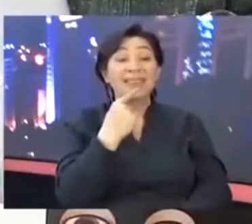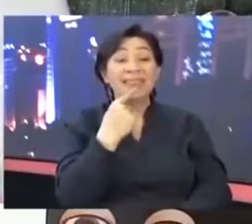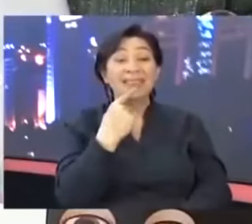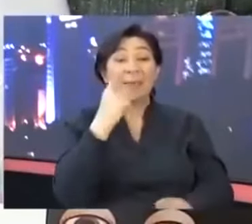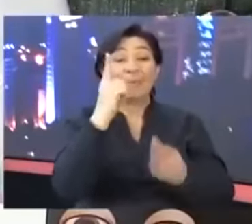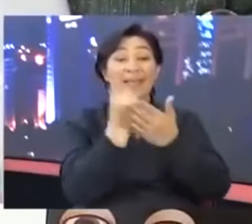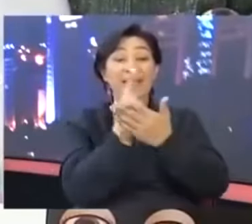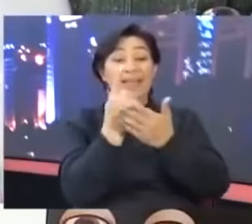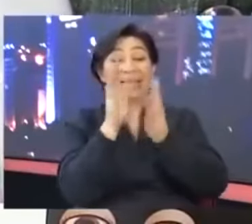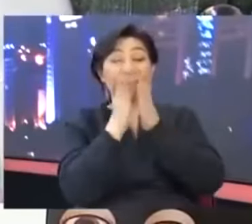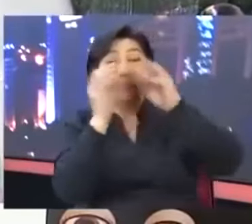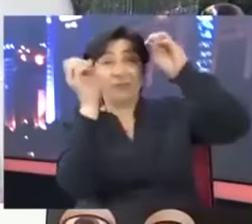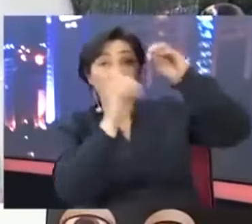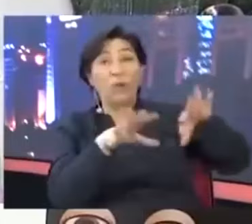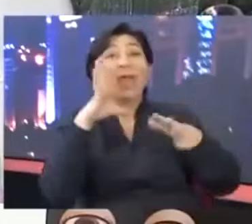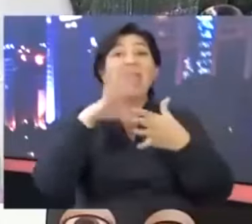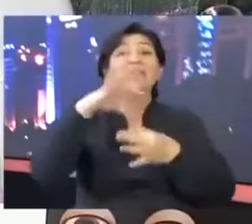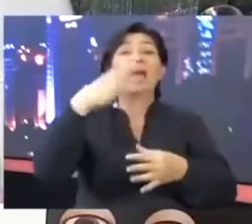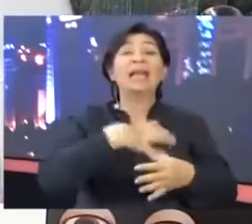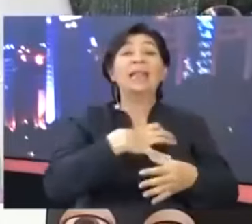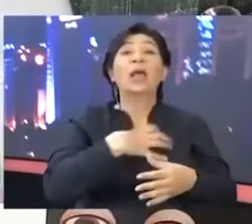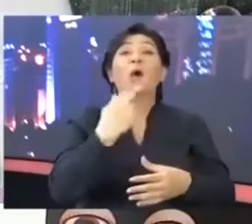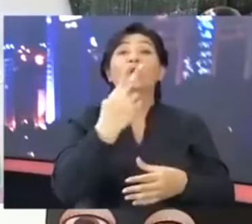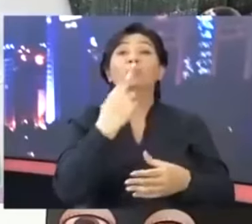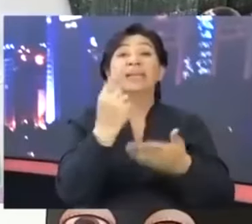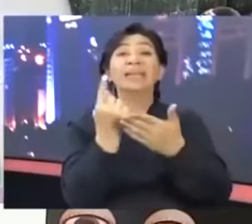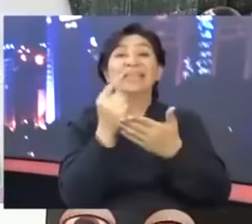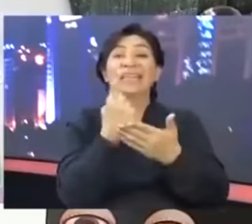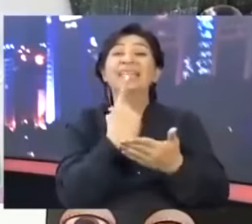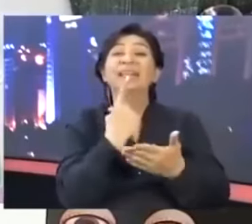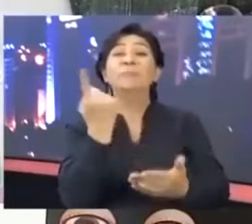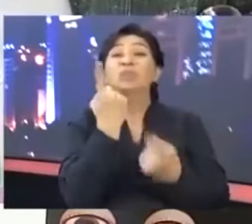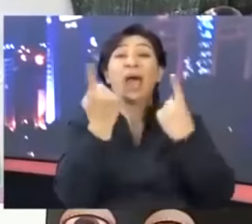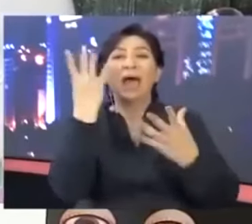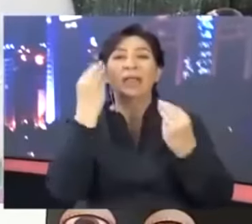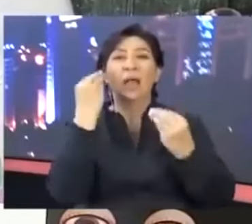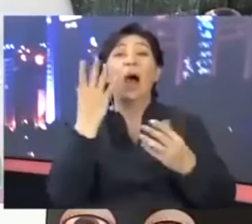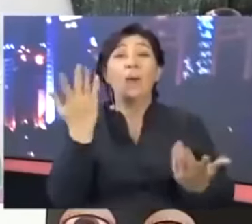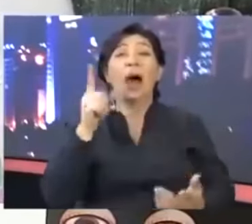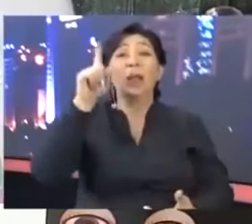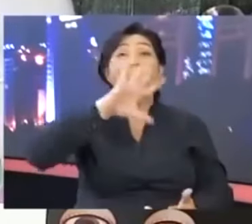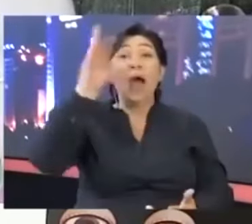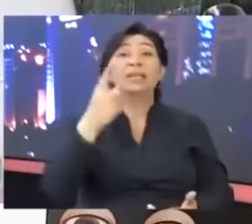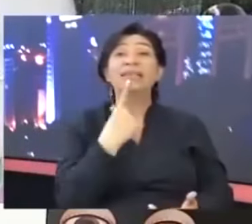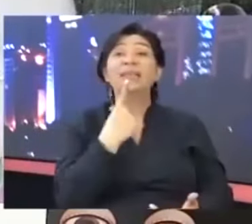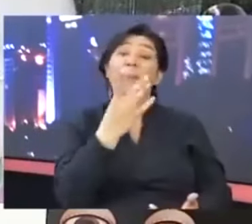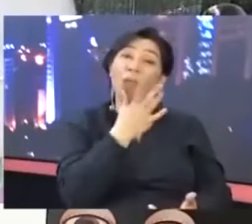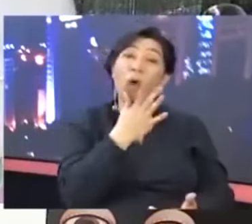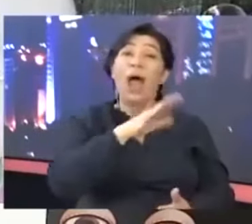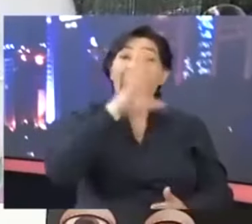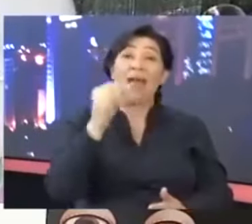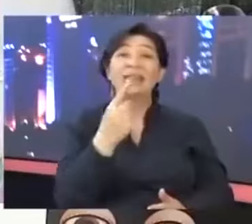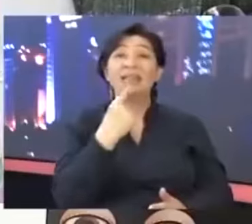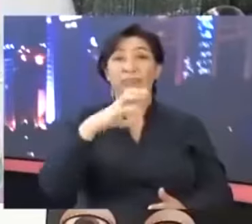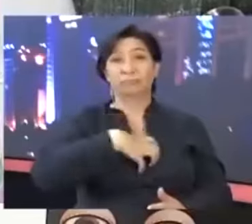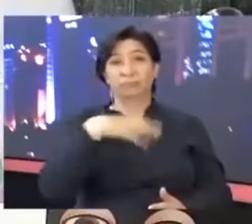bir kitap vahy ediyor zaten insanlar ancak kendi konuşma dillerinde bir şey anlarlar ama Allah her dili de biliyor her dile de Vakıf Her dilin